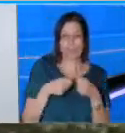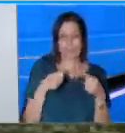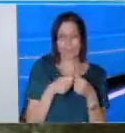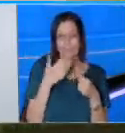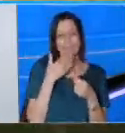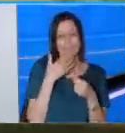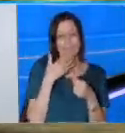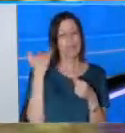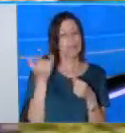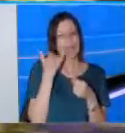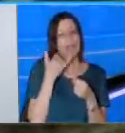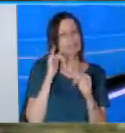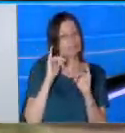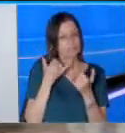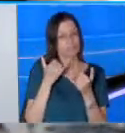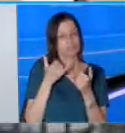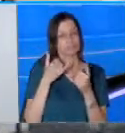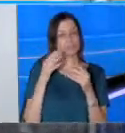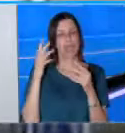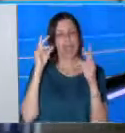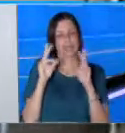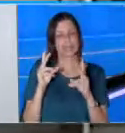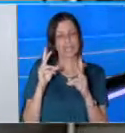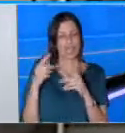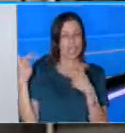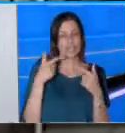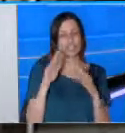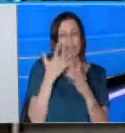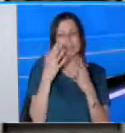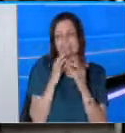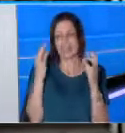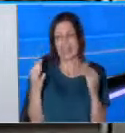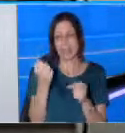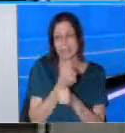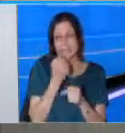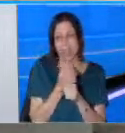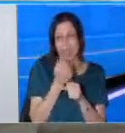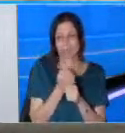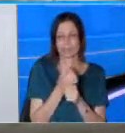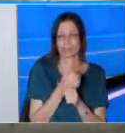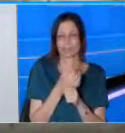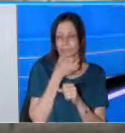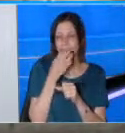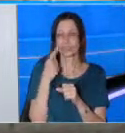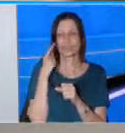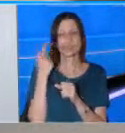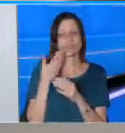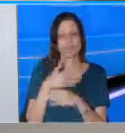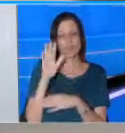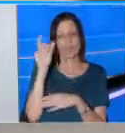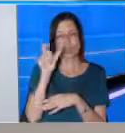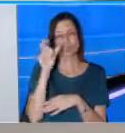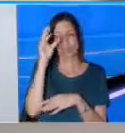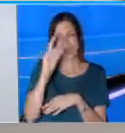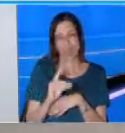מודע בהפסקת אש רק אחרי שהיא נכנסה לתוקף בפועל. כן, אנחנו שומעים לילך בעיקר את תושבי הדרום, צריך